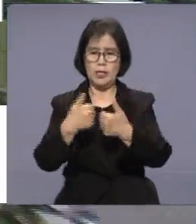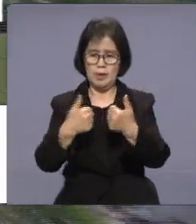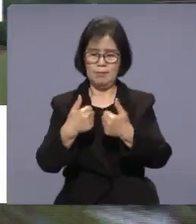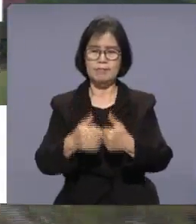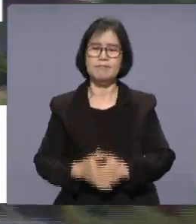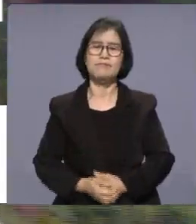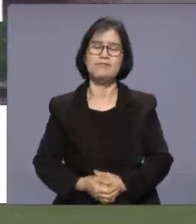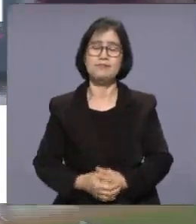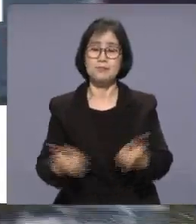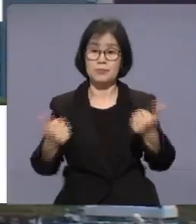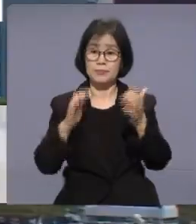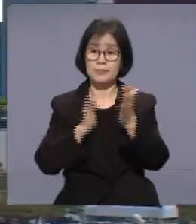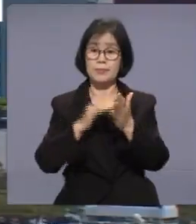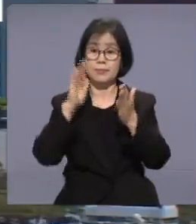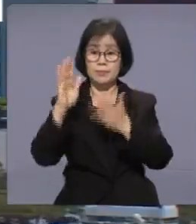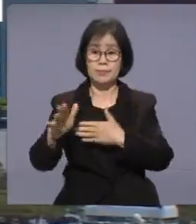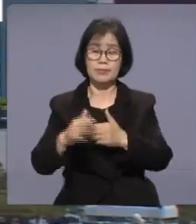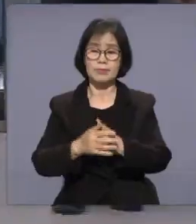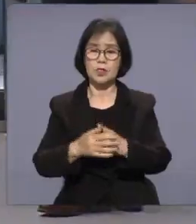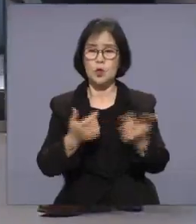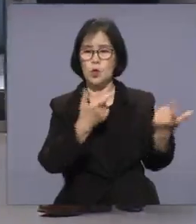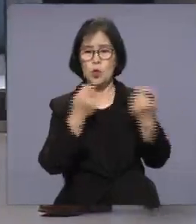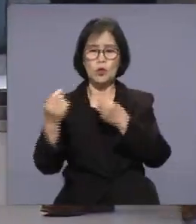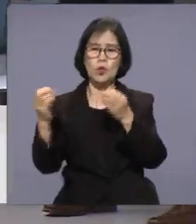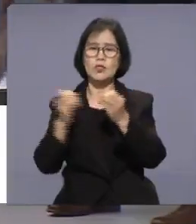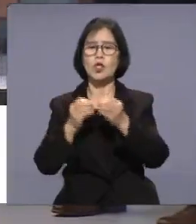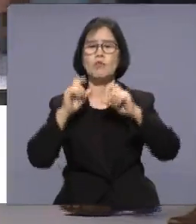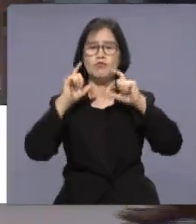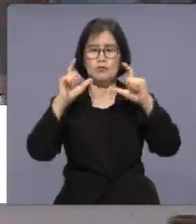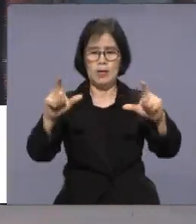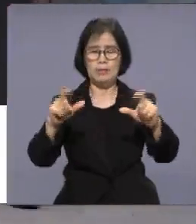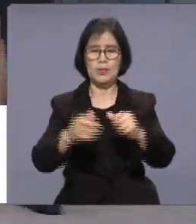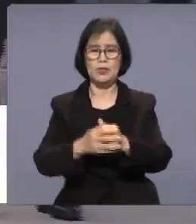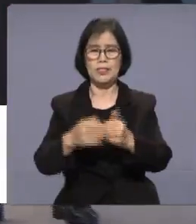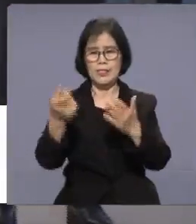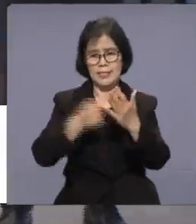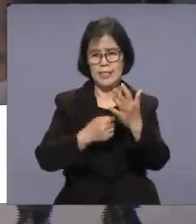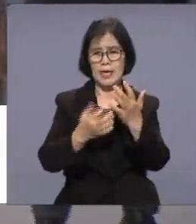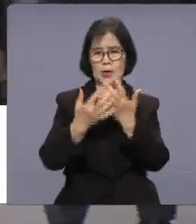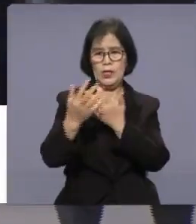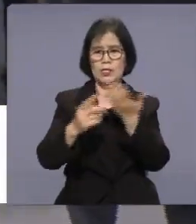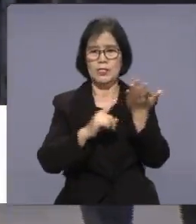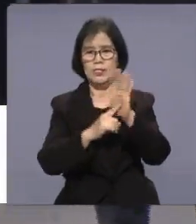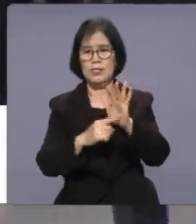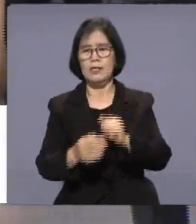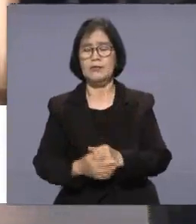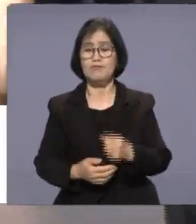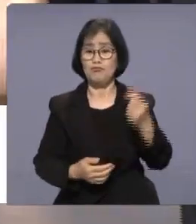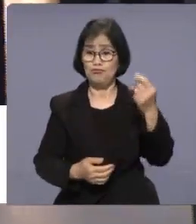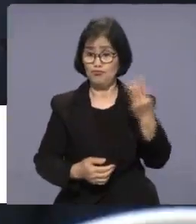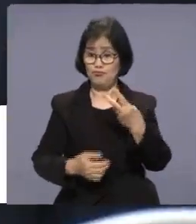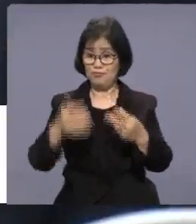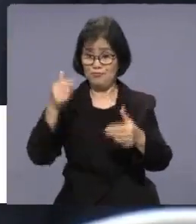이어갑니다. 회담이 끝나면 공동 선언문이 발표되고 기자회견이 진행됩니다. 두